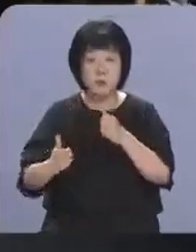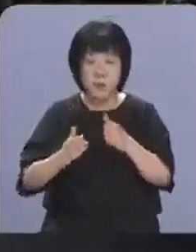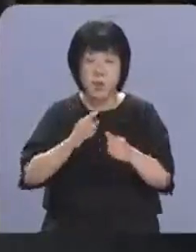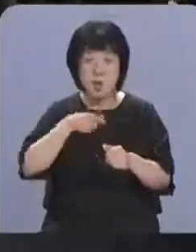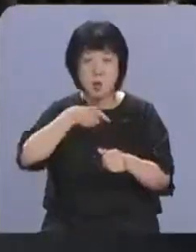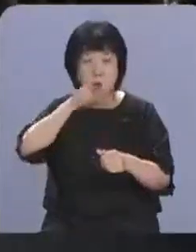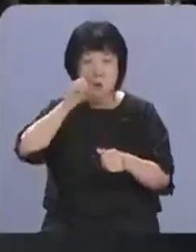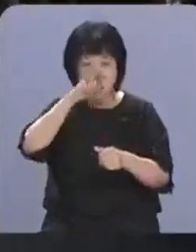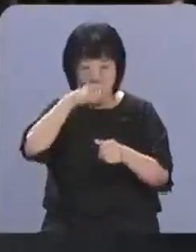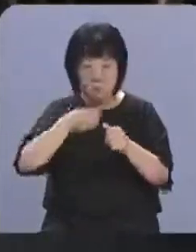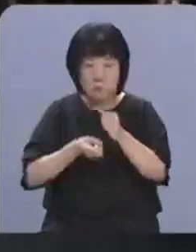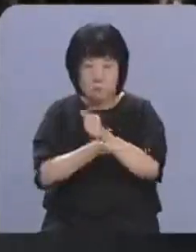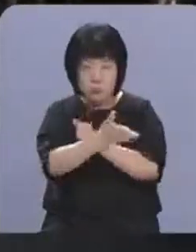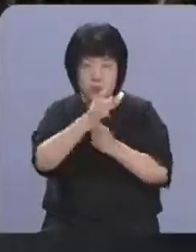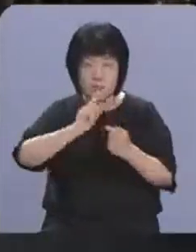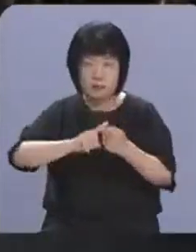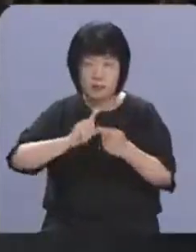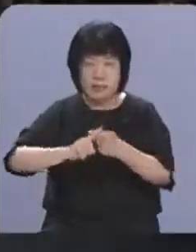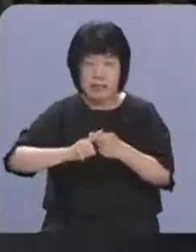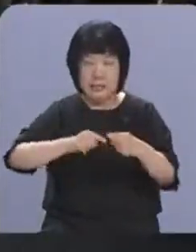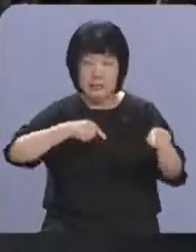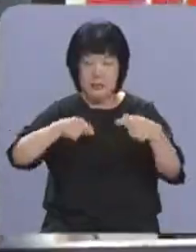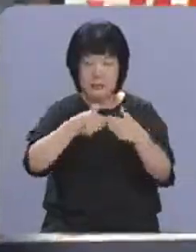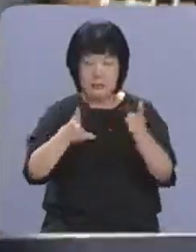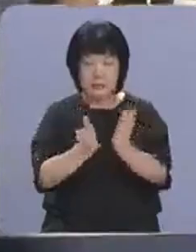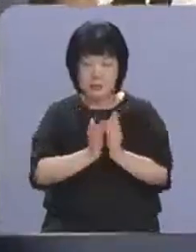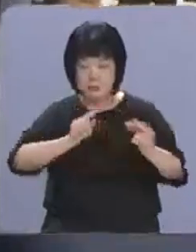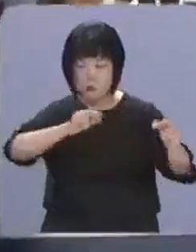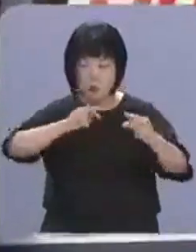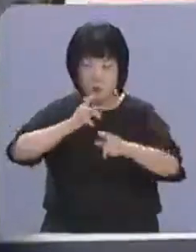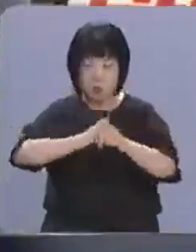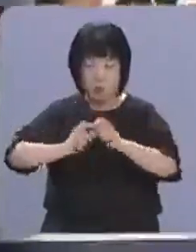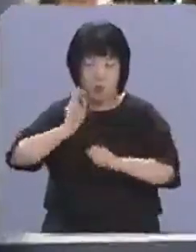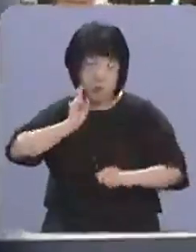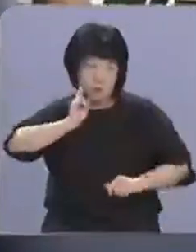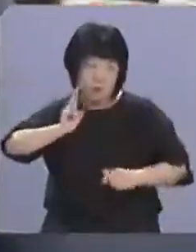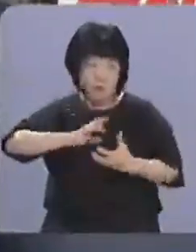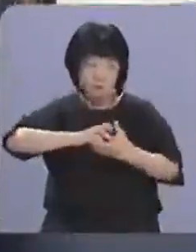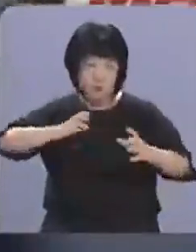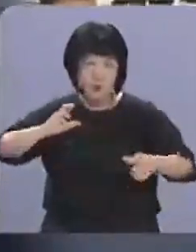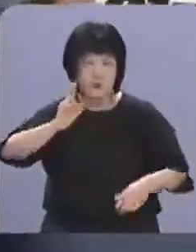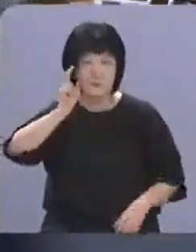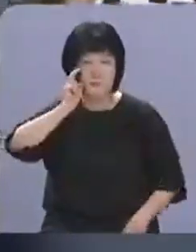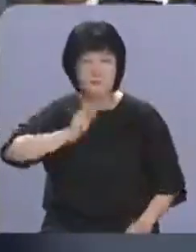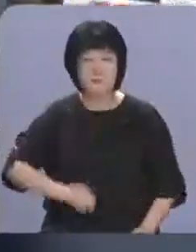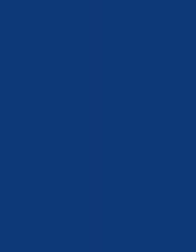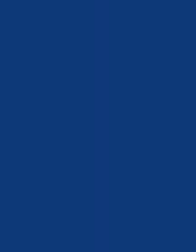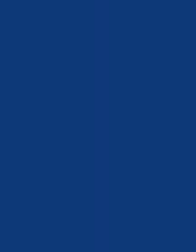둘러싼 정치권 공방은 더욱 거세질 것으로 보입니다. KBS 뉴스 정민규입니다.